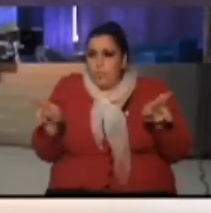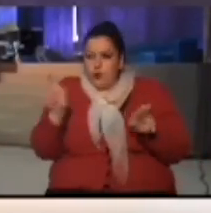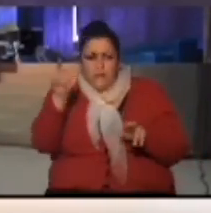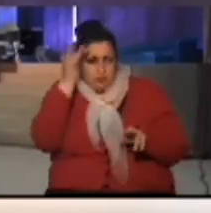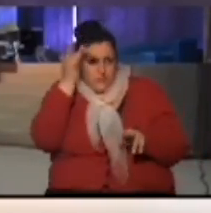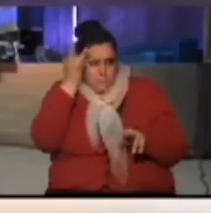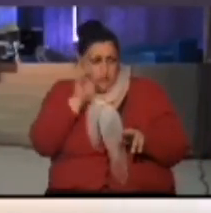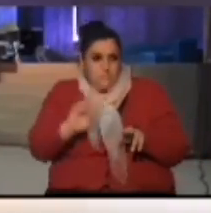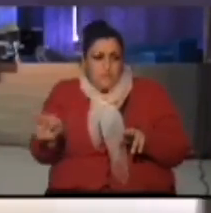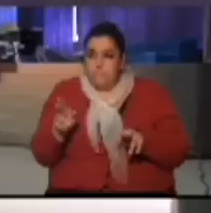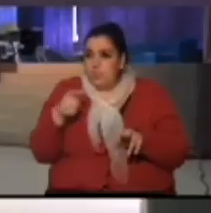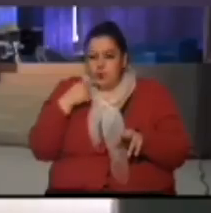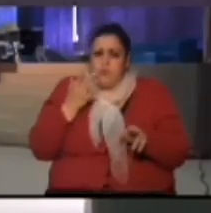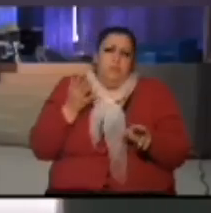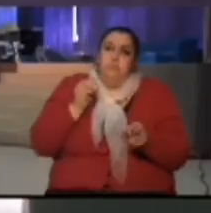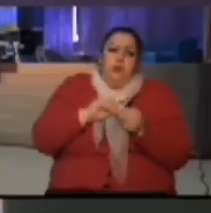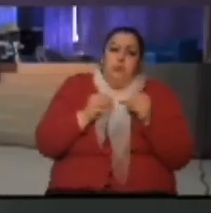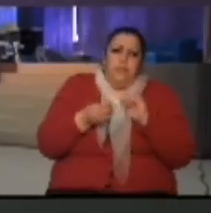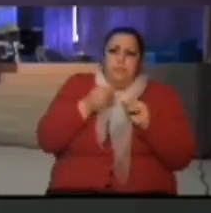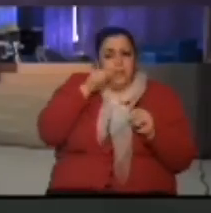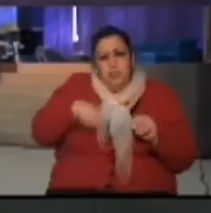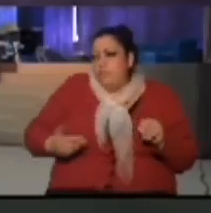թույլ տուր ասեմ, ես գիտեմ, որ սա մարգարեություն է քո համար,